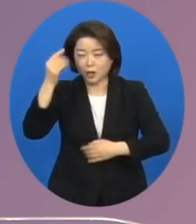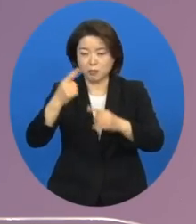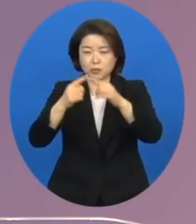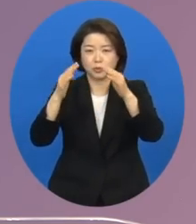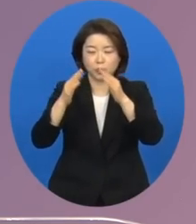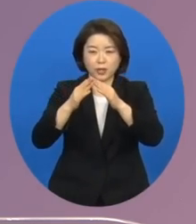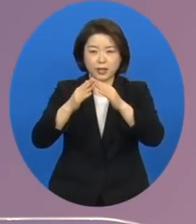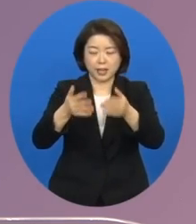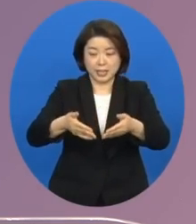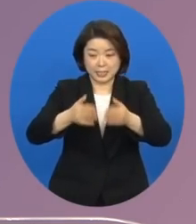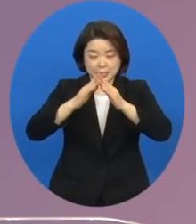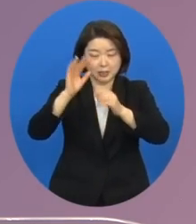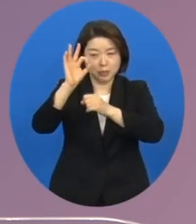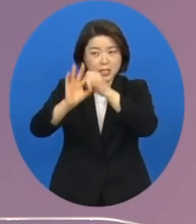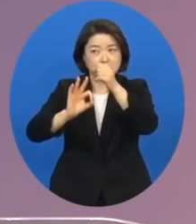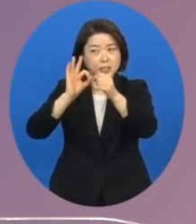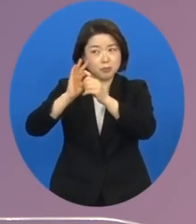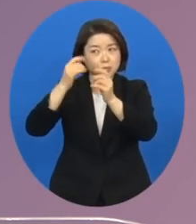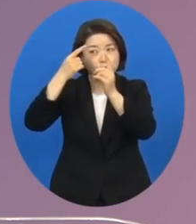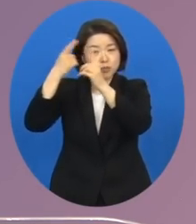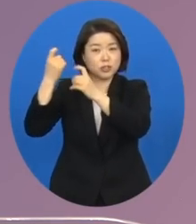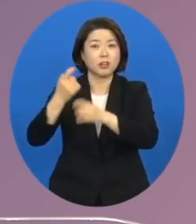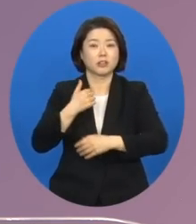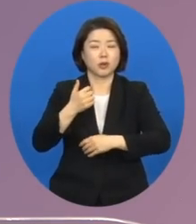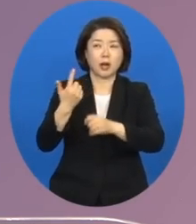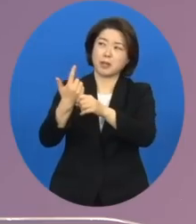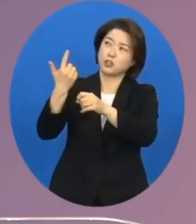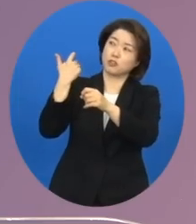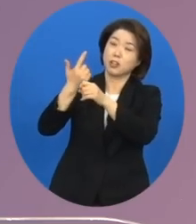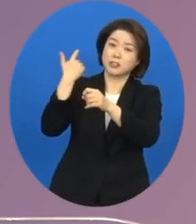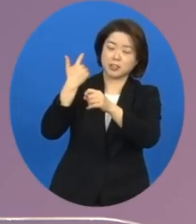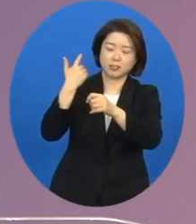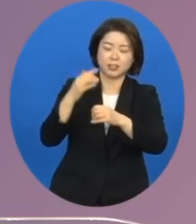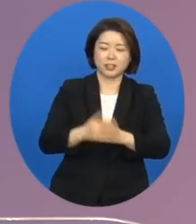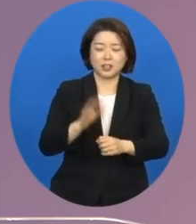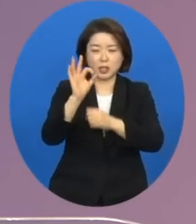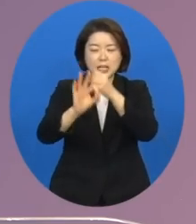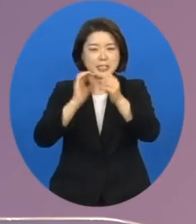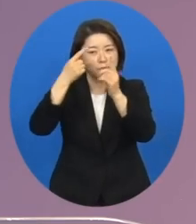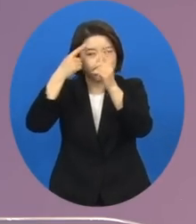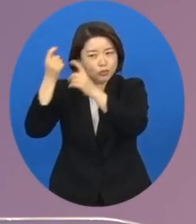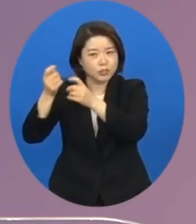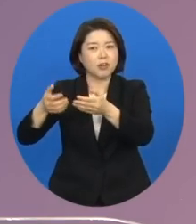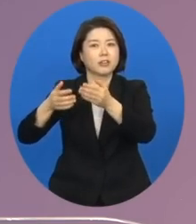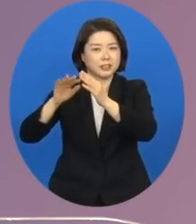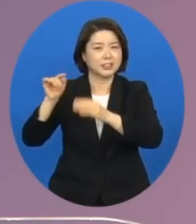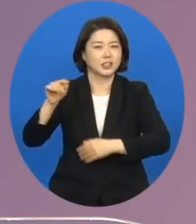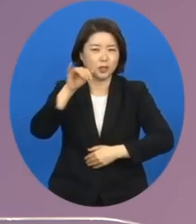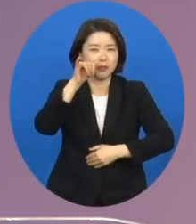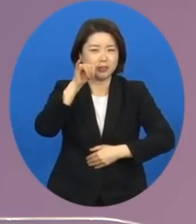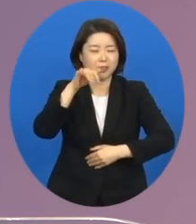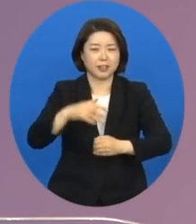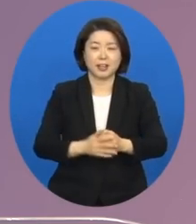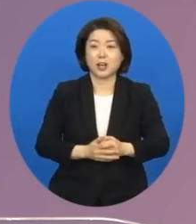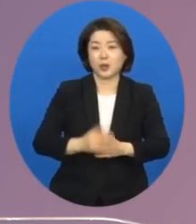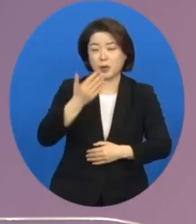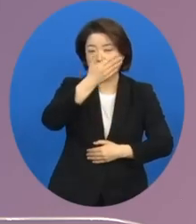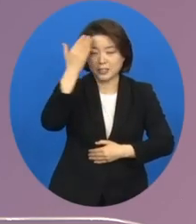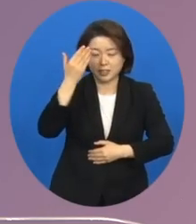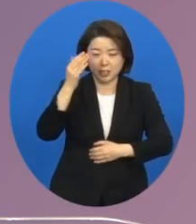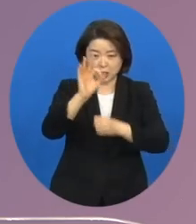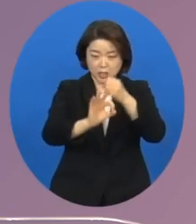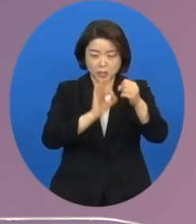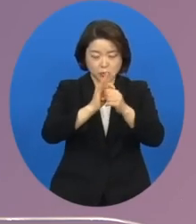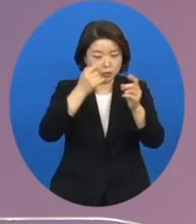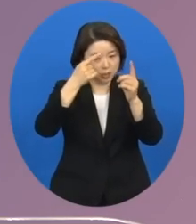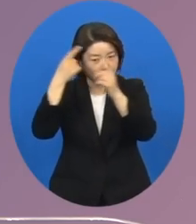10주년을 맞았던 때입니다 벌써 한 6년 정도 전 일이죠 그런데 그때 청년들이 10주년 기념